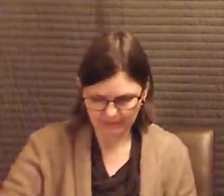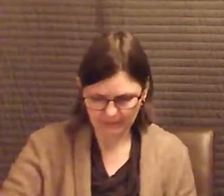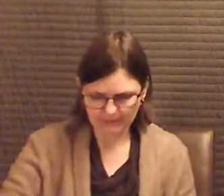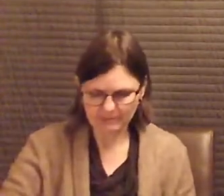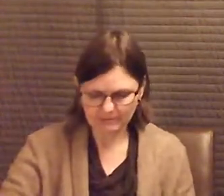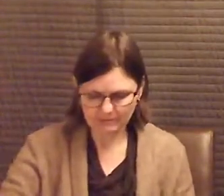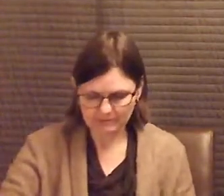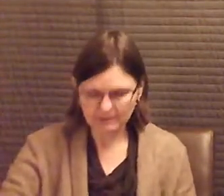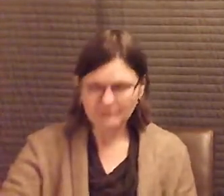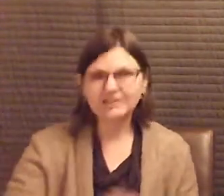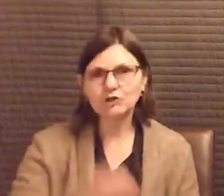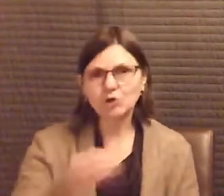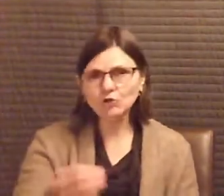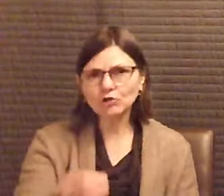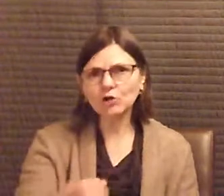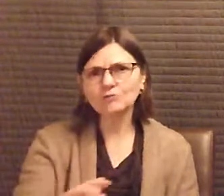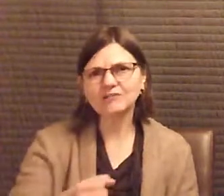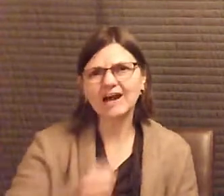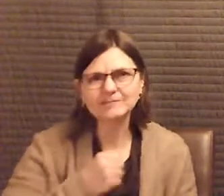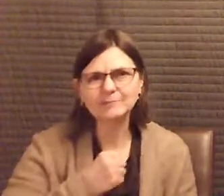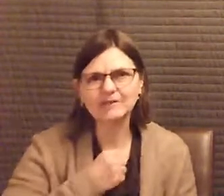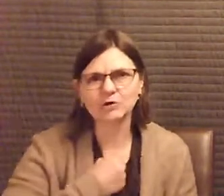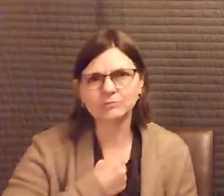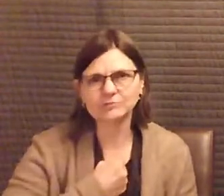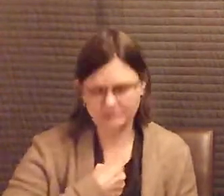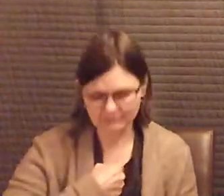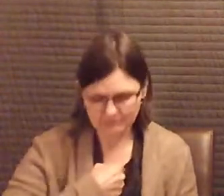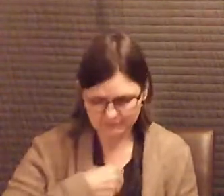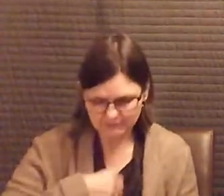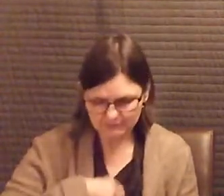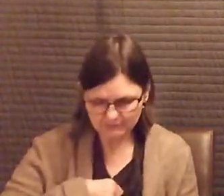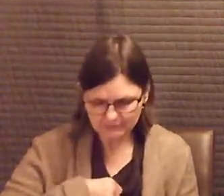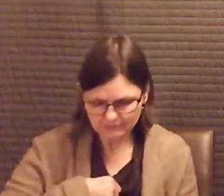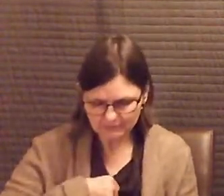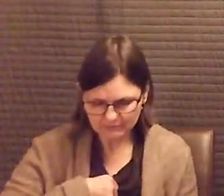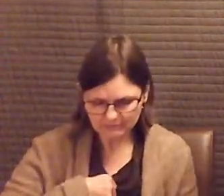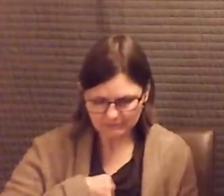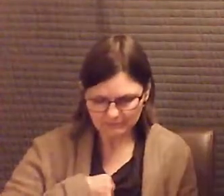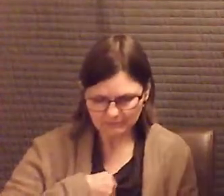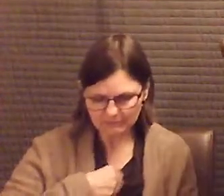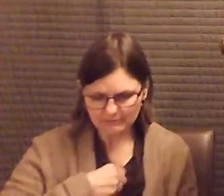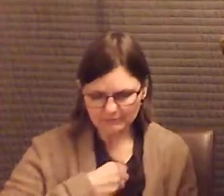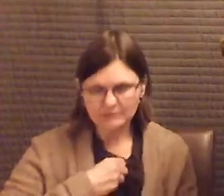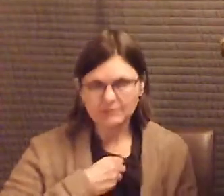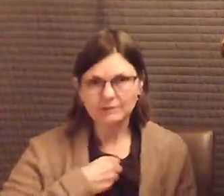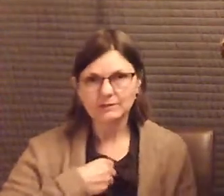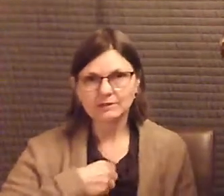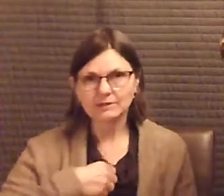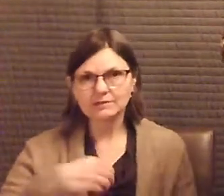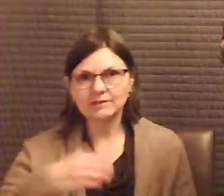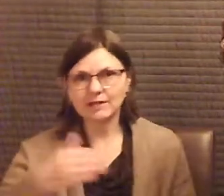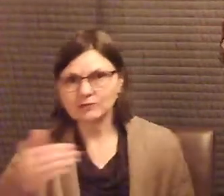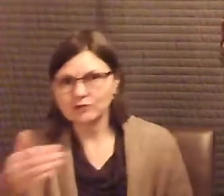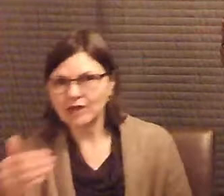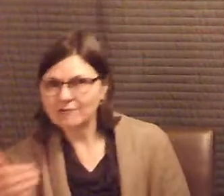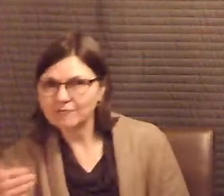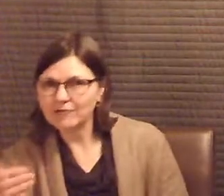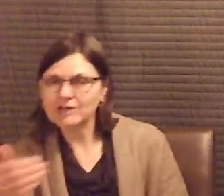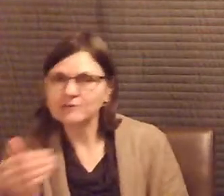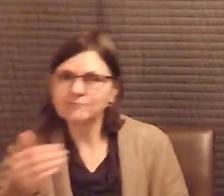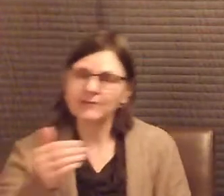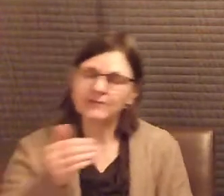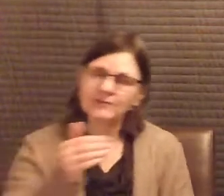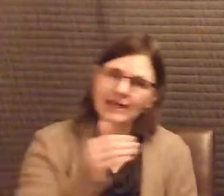penetrate star wanneer tong geloven de haak binnenkomt de diep archer van de living dat will take place else je